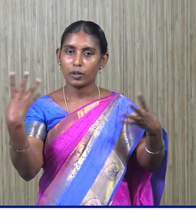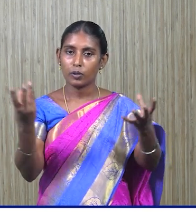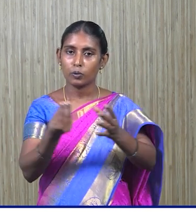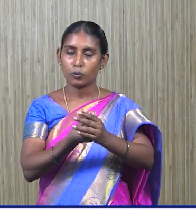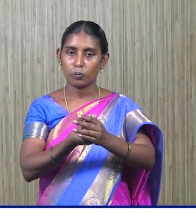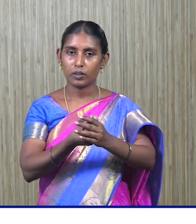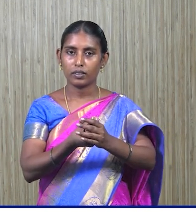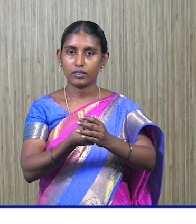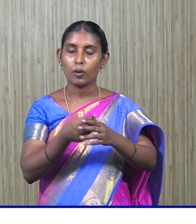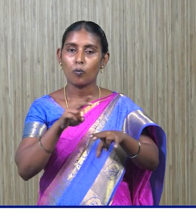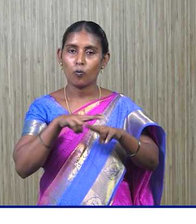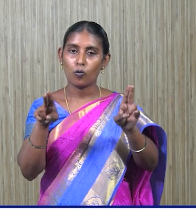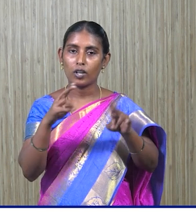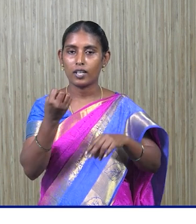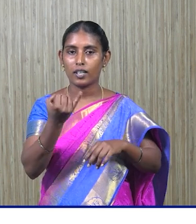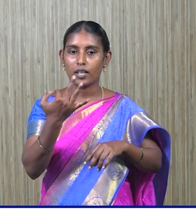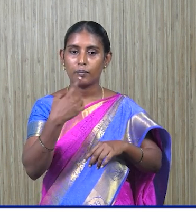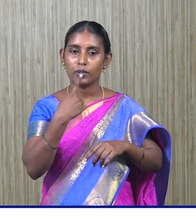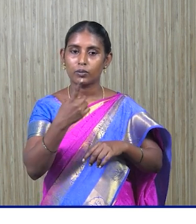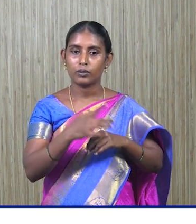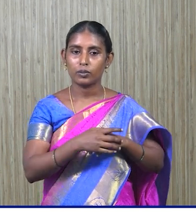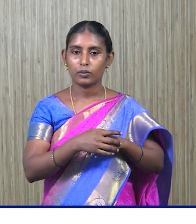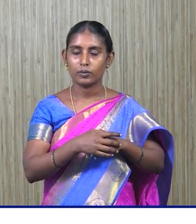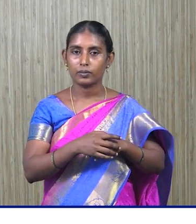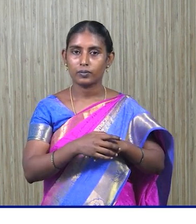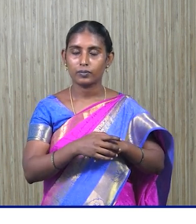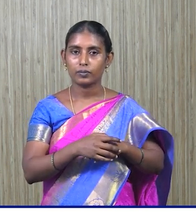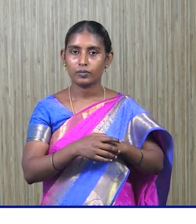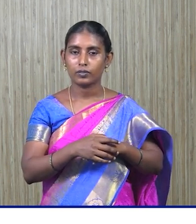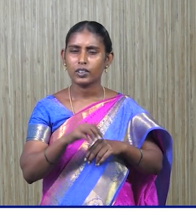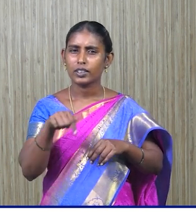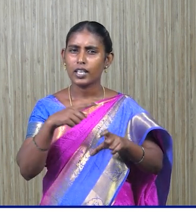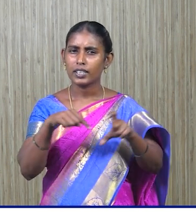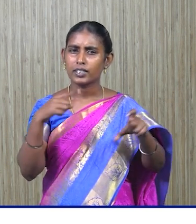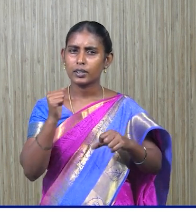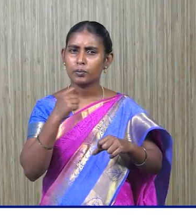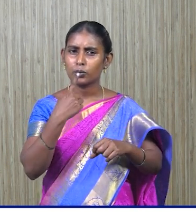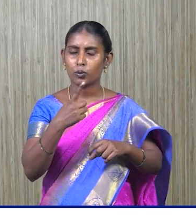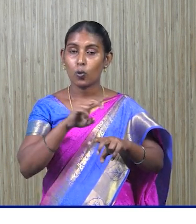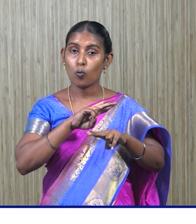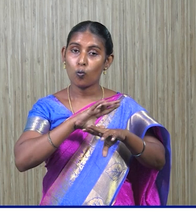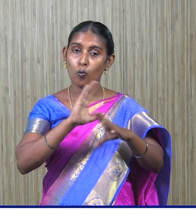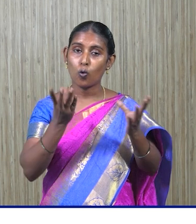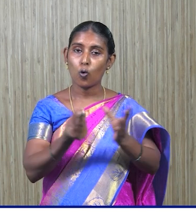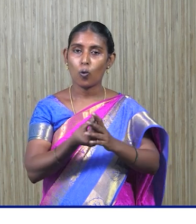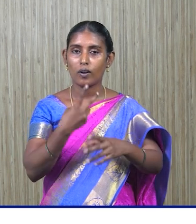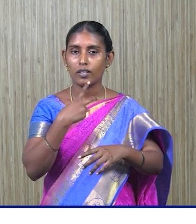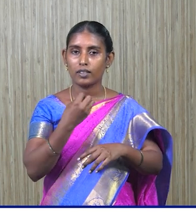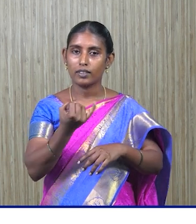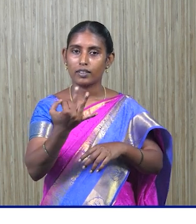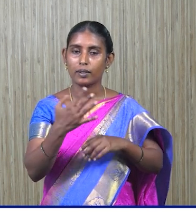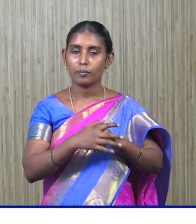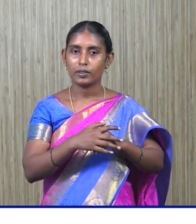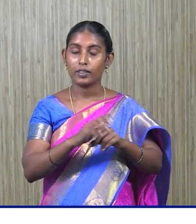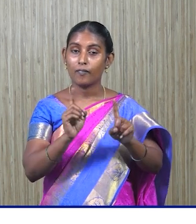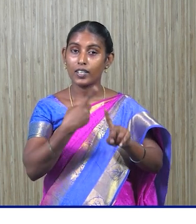நம்ம என்னென்னு சொல்கிறோம்? முழு எண்கள் என்று கூறுகின்றோம். இந்த முழு எண்களை ஆங்கிலத்தில் எப்படி குறிப்பிடலாம்? ஹோல் நம்பர்ஸ். அப்போ இந்த ஹோல் நம்பர்ஸில்